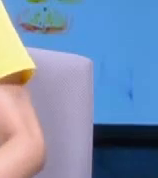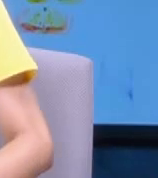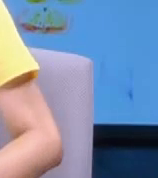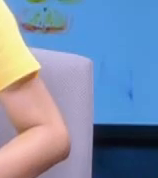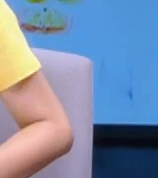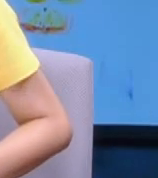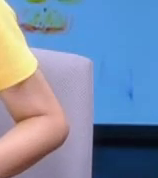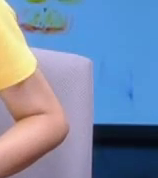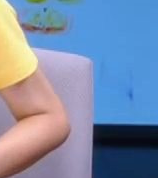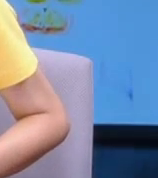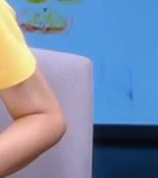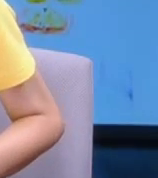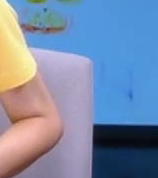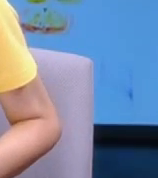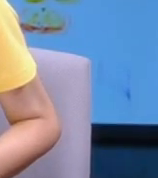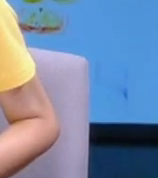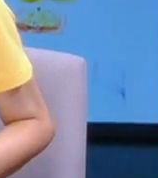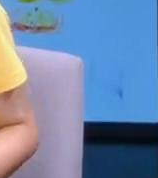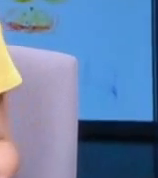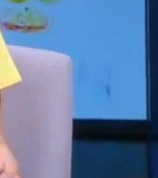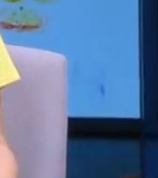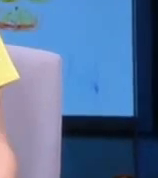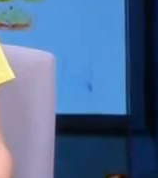ละเอียดการแถลงนโยบายต่อรัฐสภากันต่อค่ะ